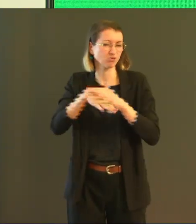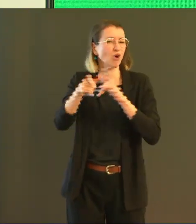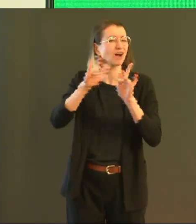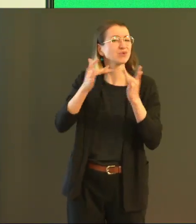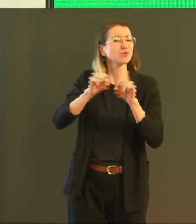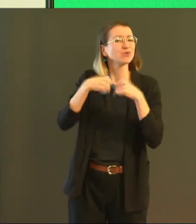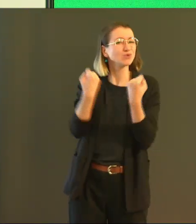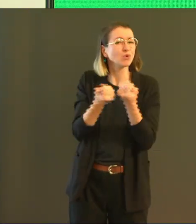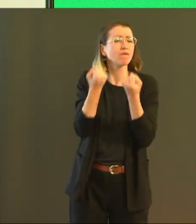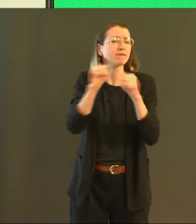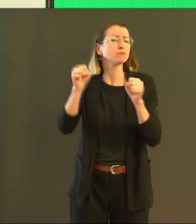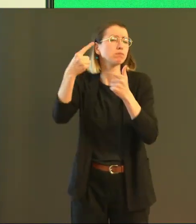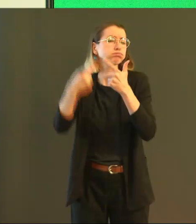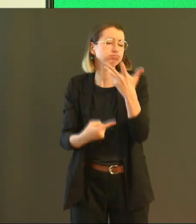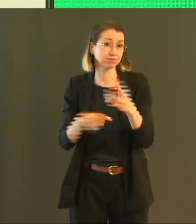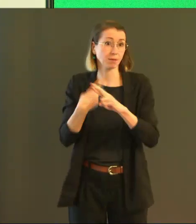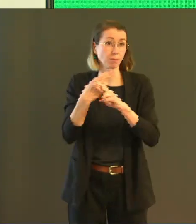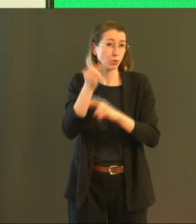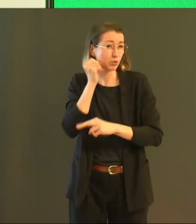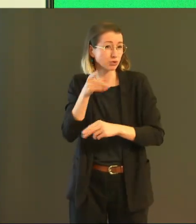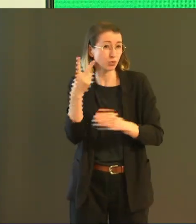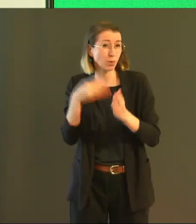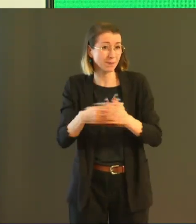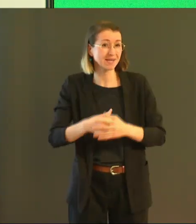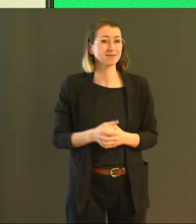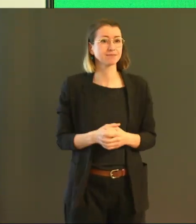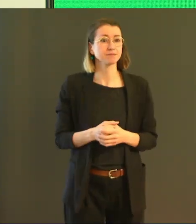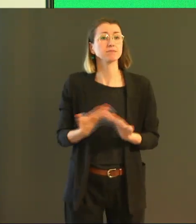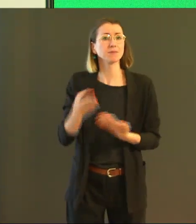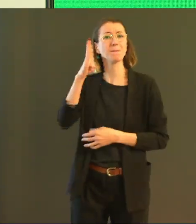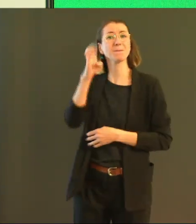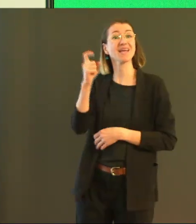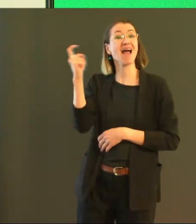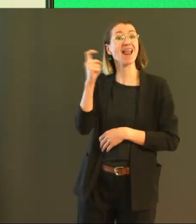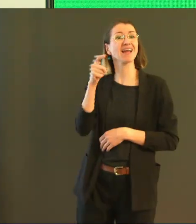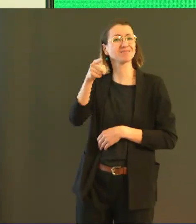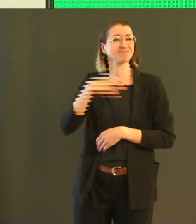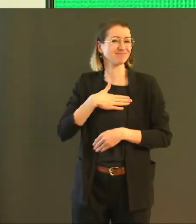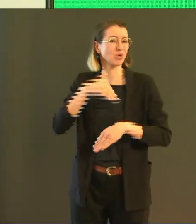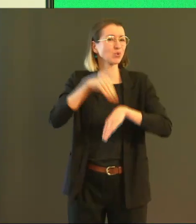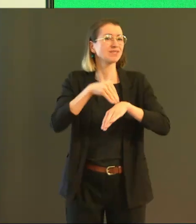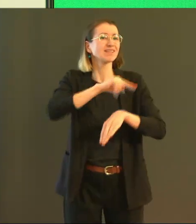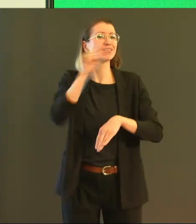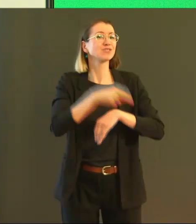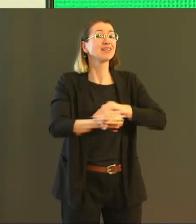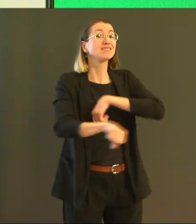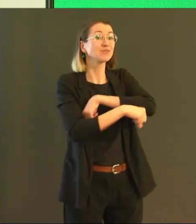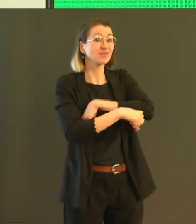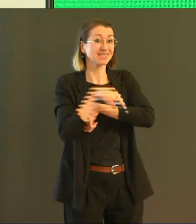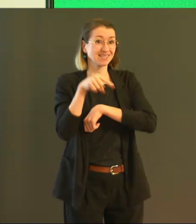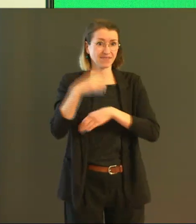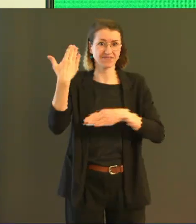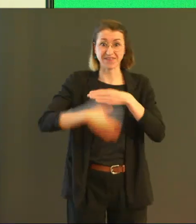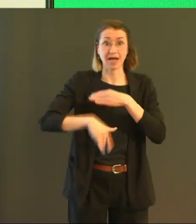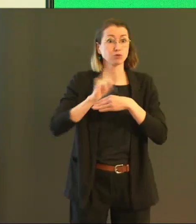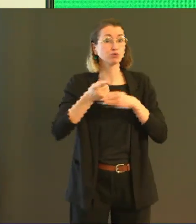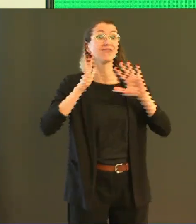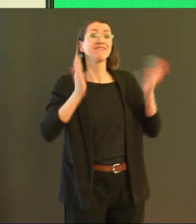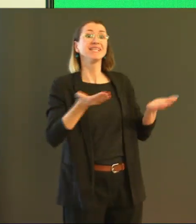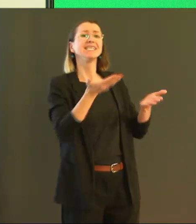avons aussi bien alerte bien alerte a été utilisée après chaque conseil national de sécurité pour vous informer directement pour vous transmettre par